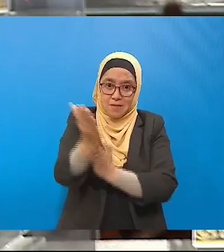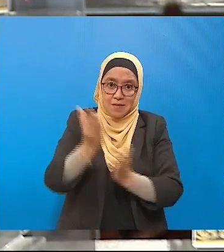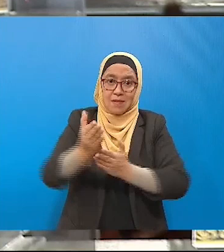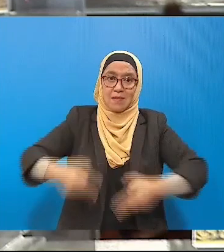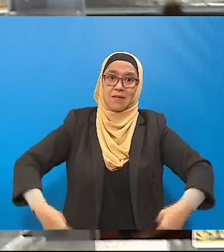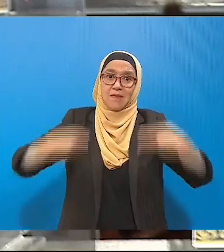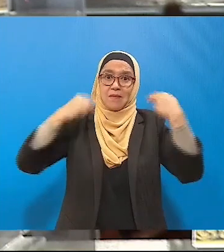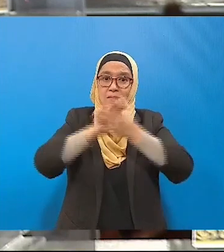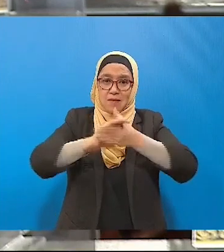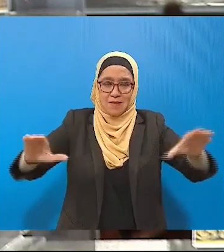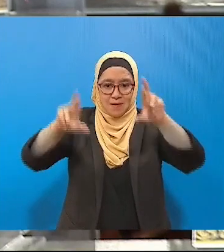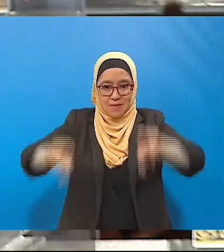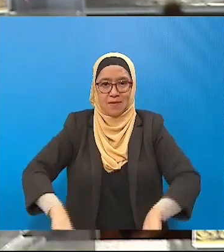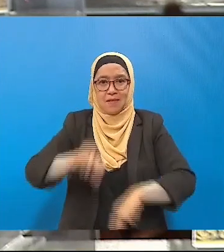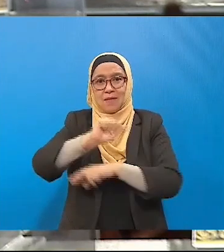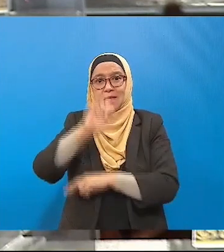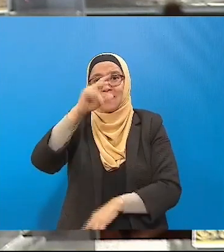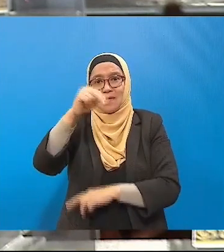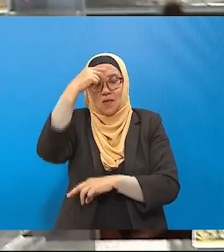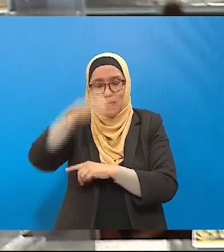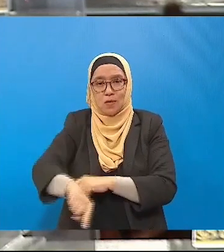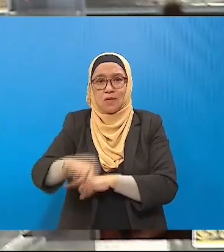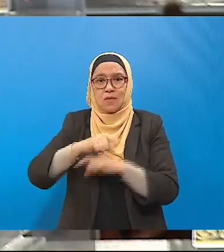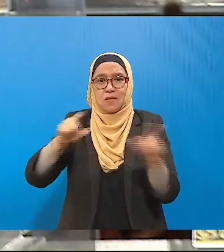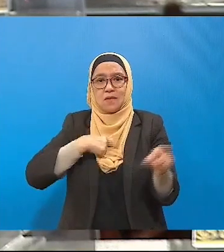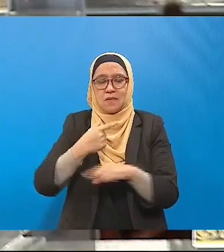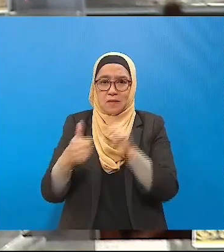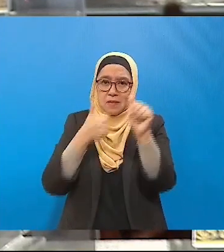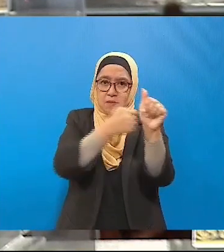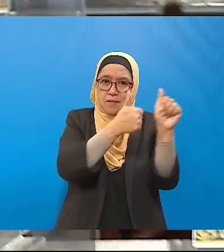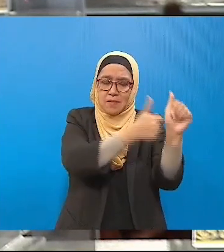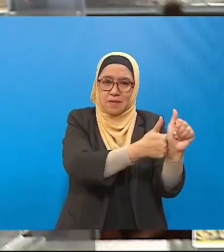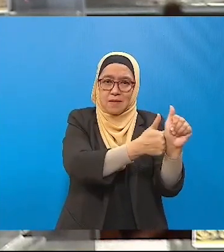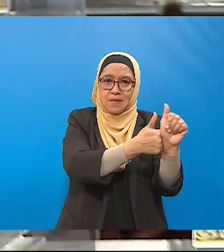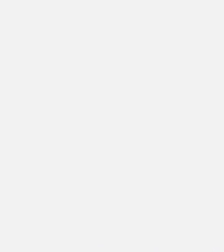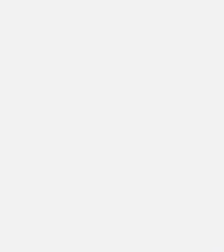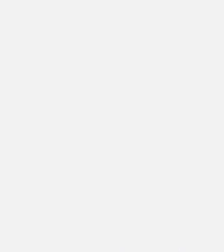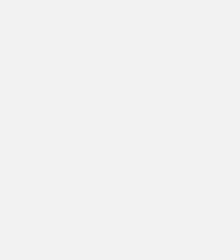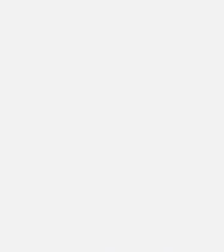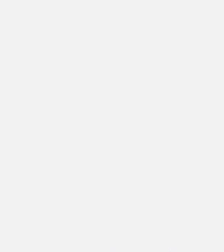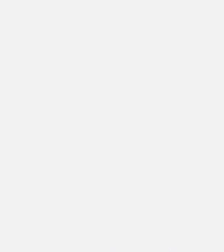maruah rakyat Afghanistan dalam mematuhi deklarasi sejagat hak asasi manusia.